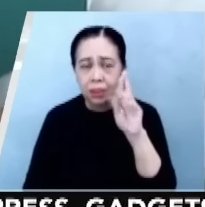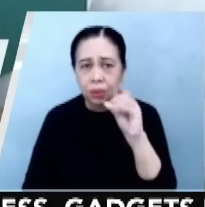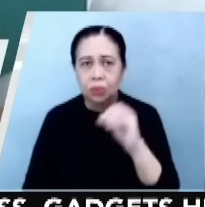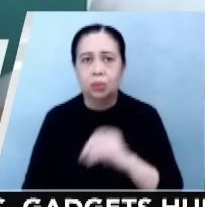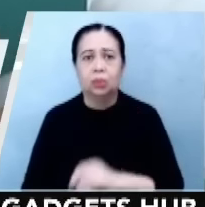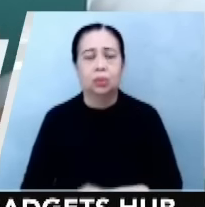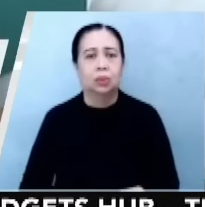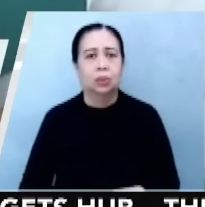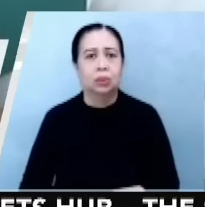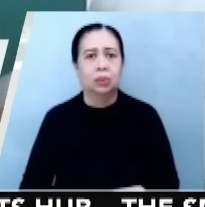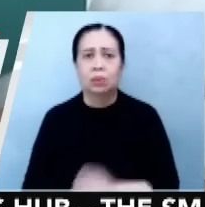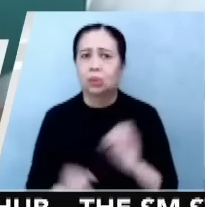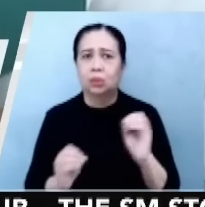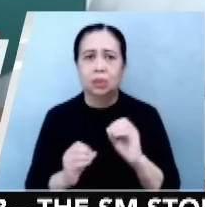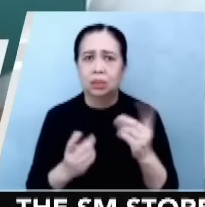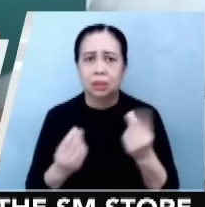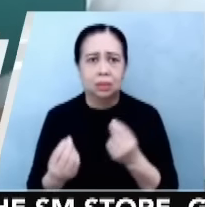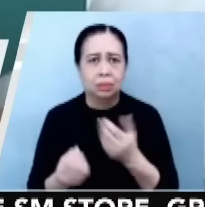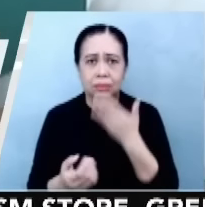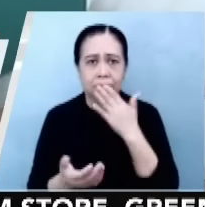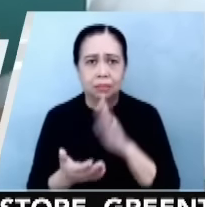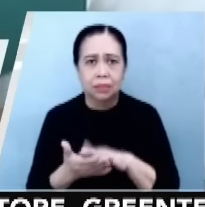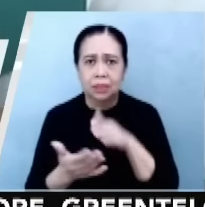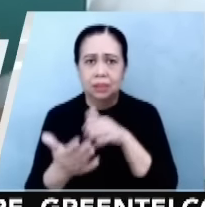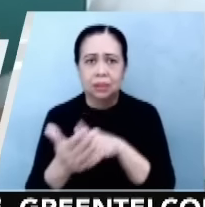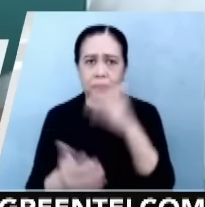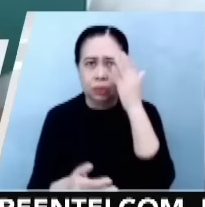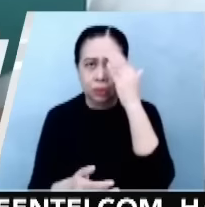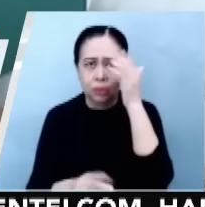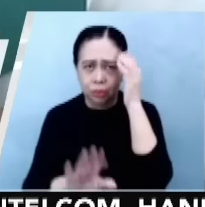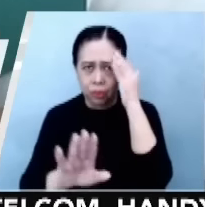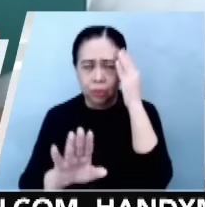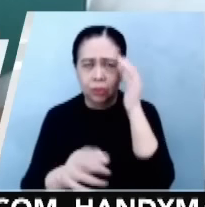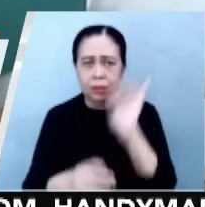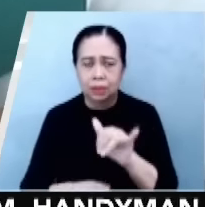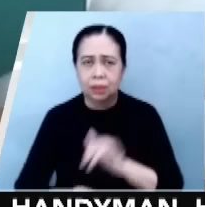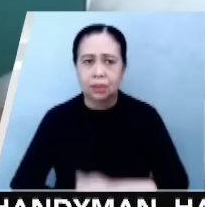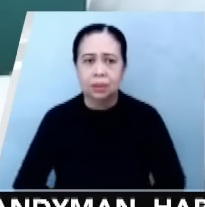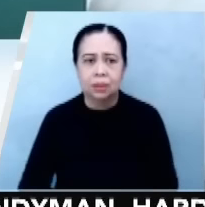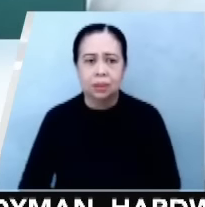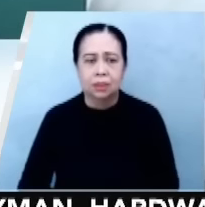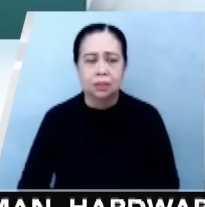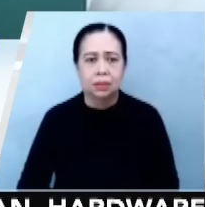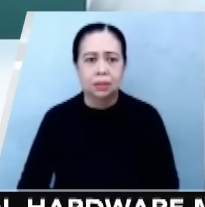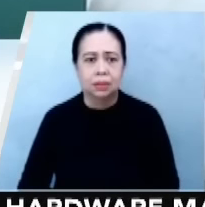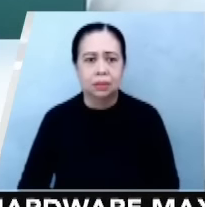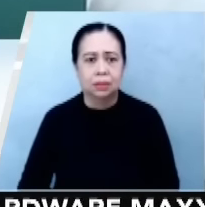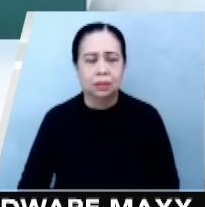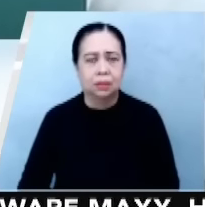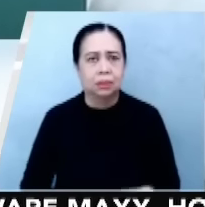wala kaming ginawang masama sa iyo at alam mo yan sa puso mo. Hindi pa huli ang lahat